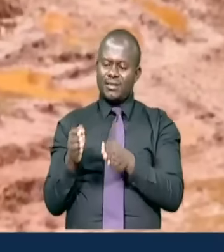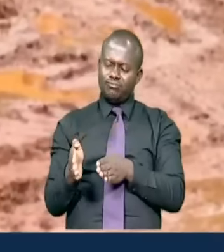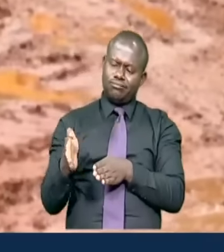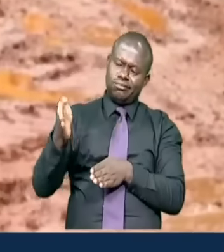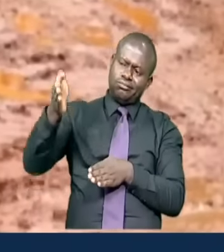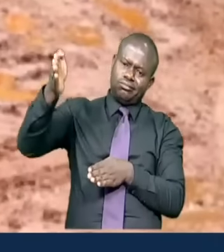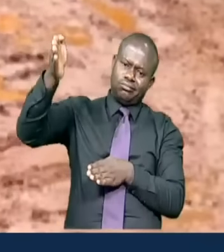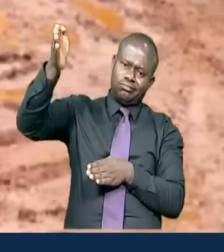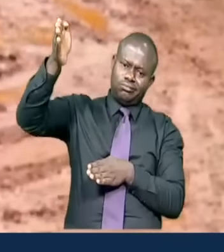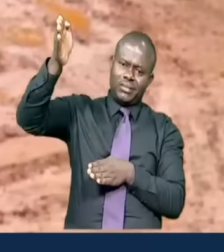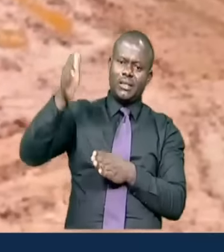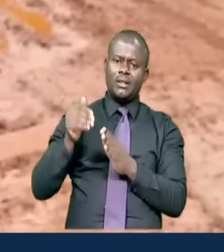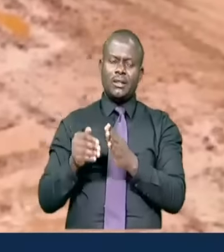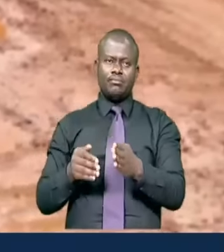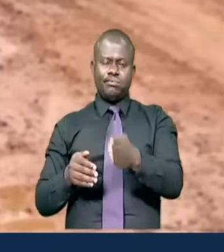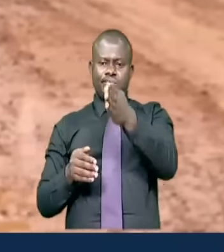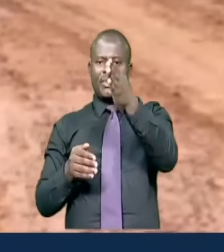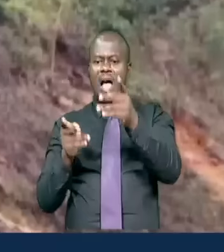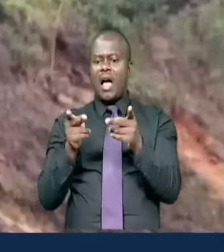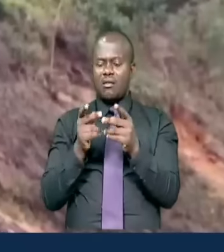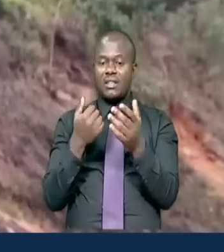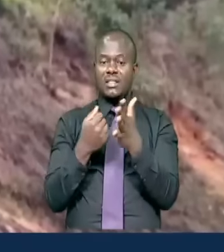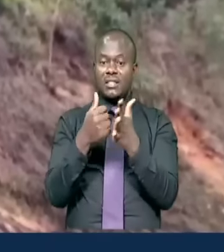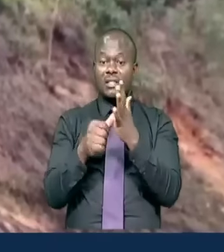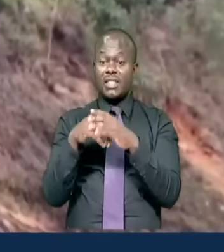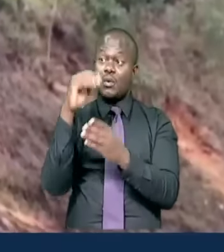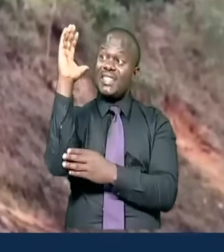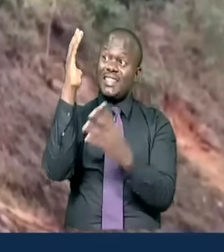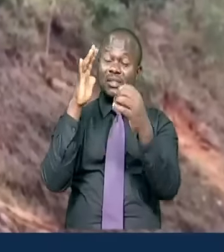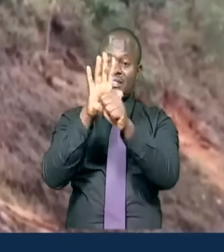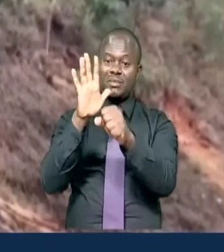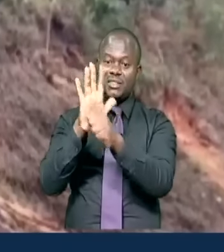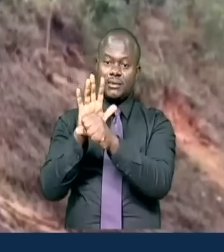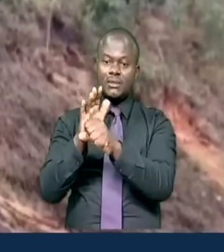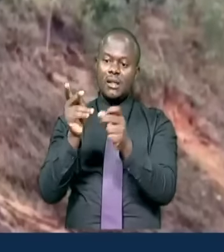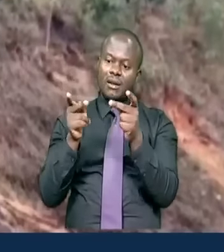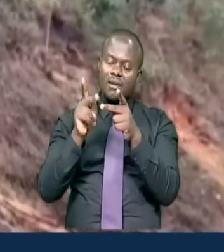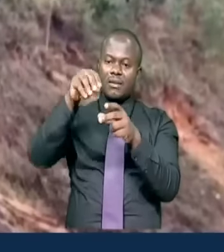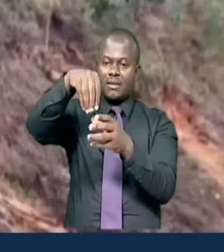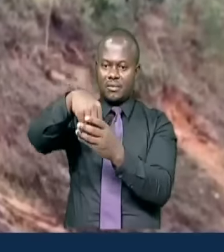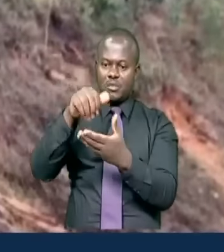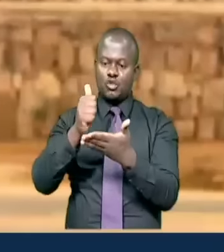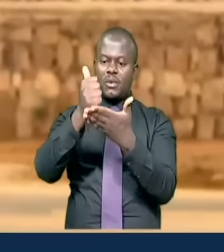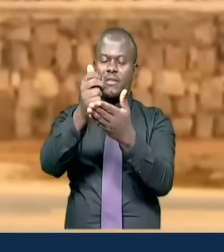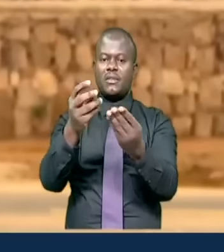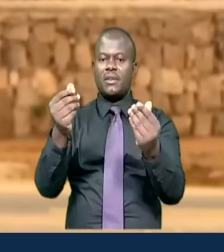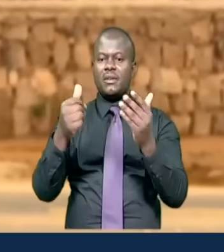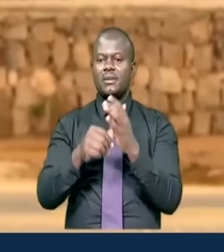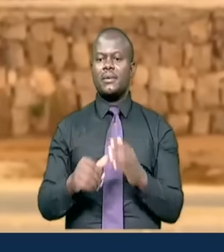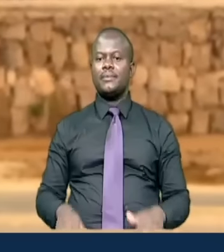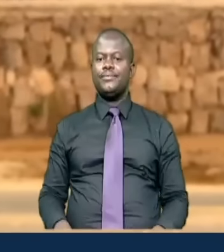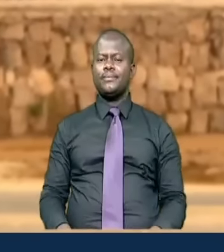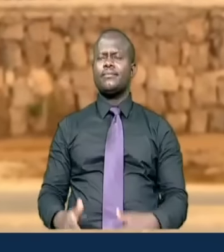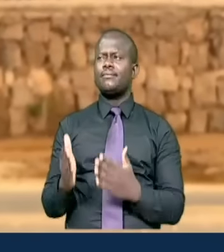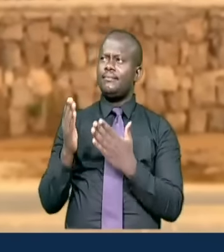zikomeye ku nkengero zakunze kwibasirwa cyane, cyangwa se gutera ibiti byinshi ku misozi n'imikingo bikunze kuwugwamo byaba igisubizo. Ahangaha